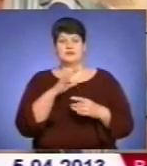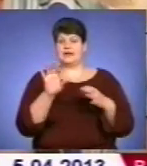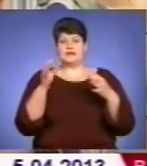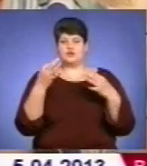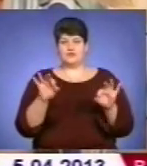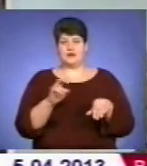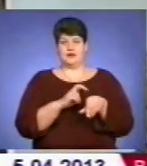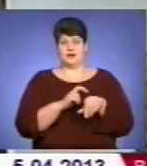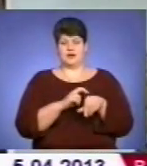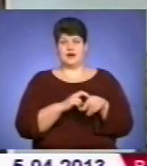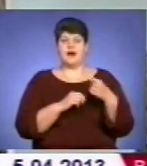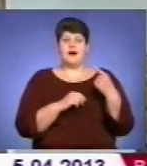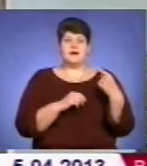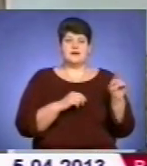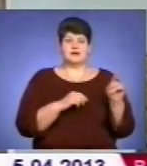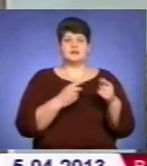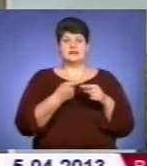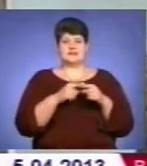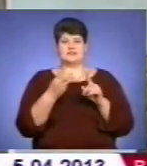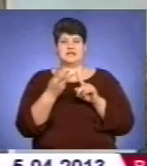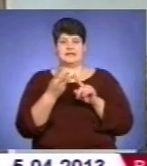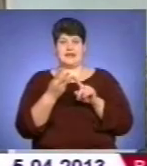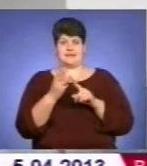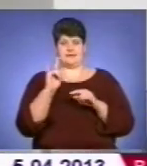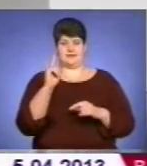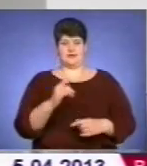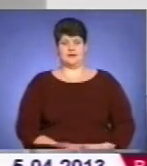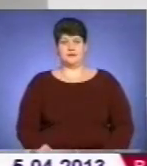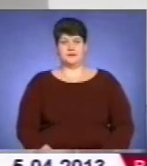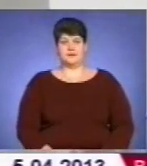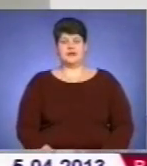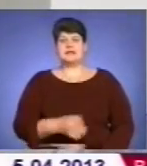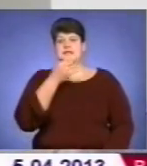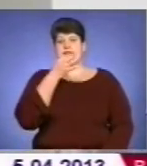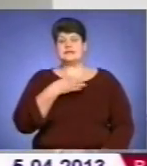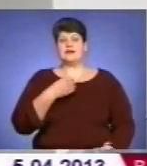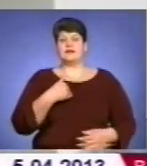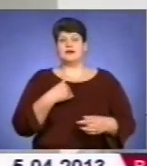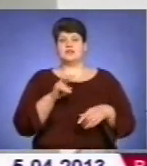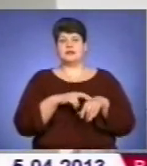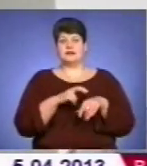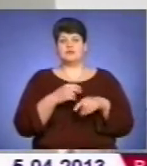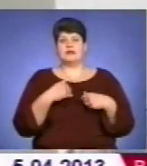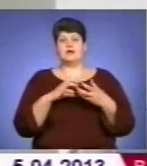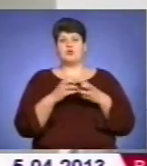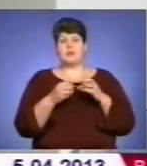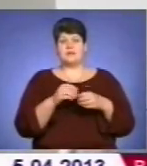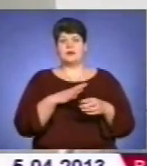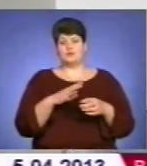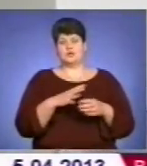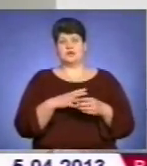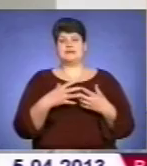народжувати лікарі, а для інших – це вже третя дитина. Сказала наша лікар, що в мене дуже великі проблеми були з здоров'ям,